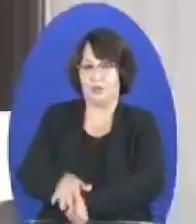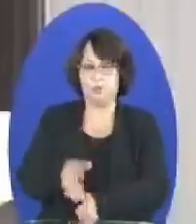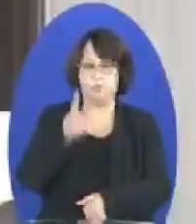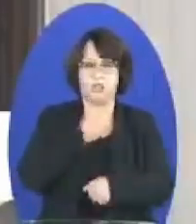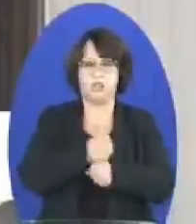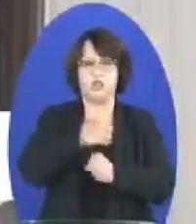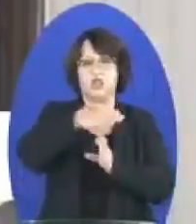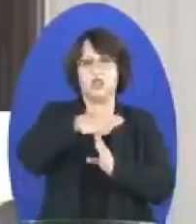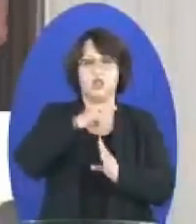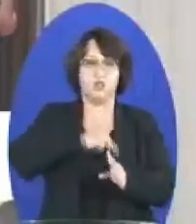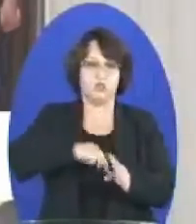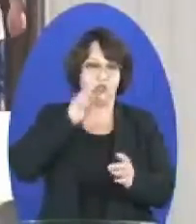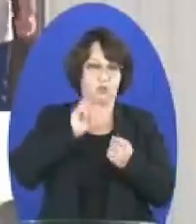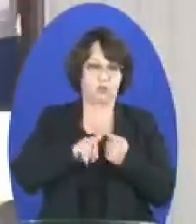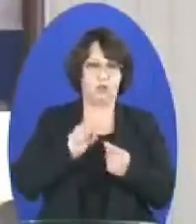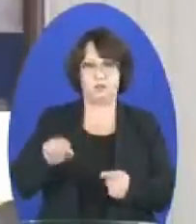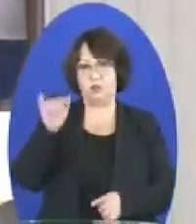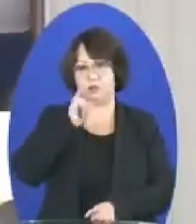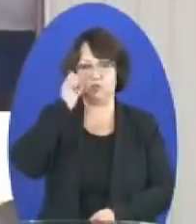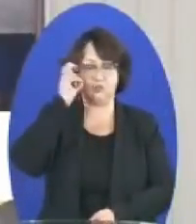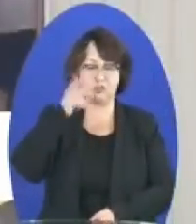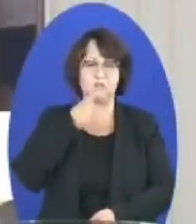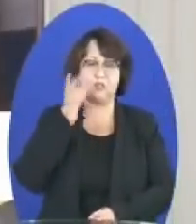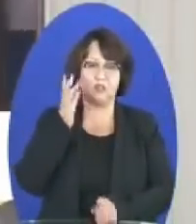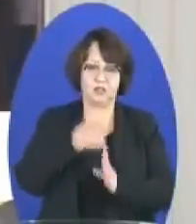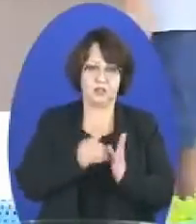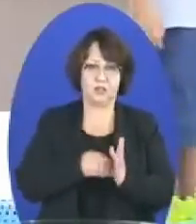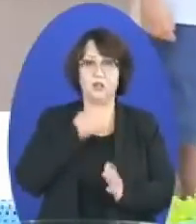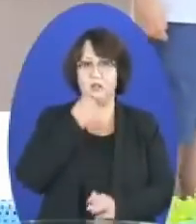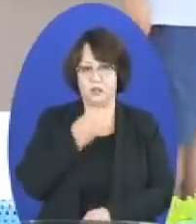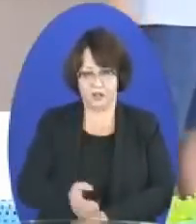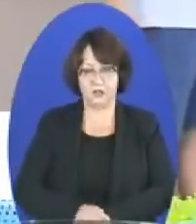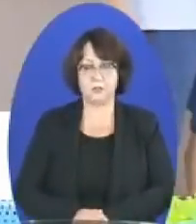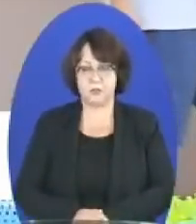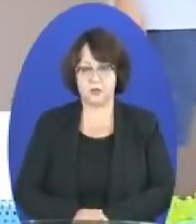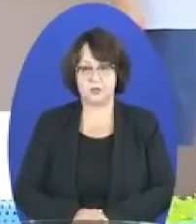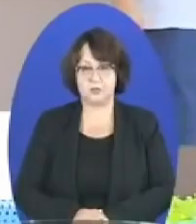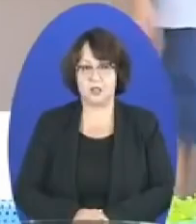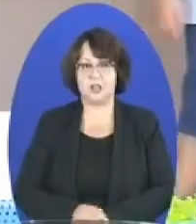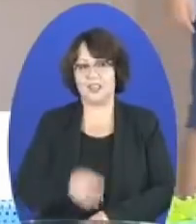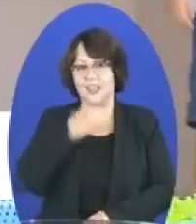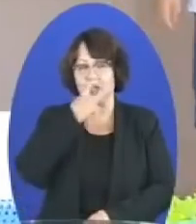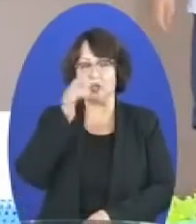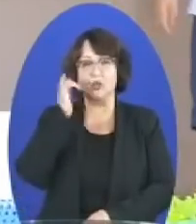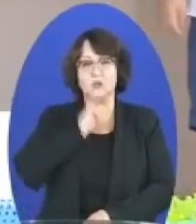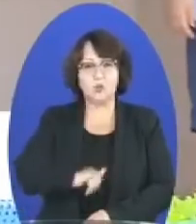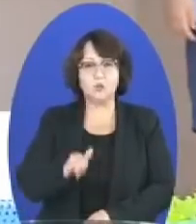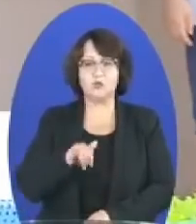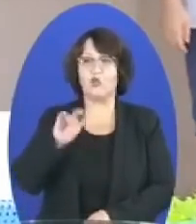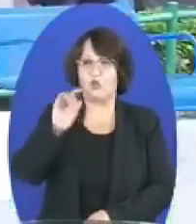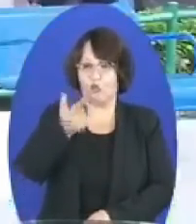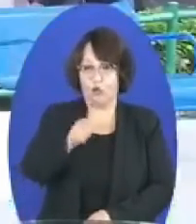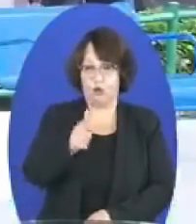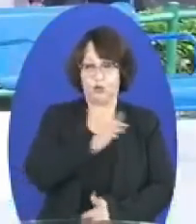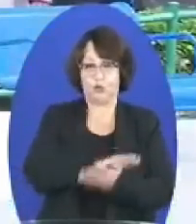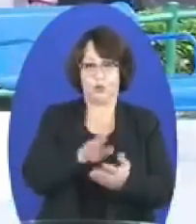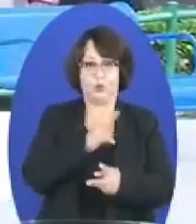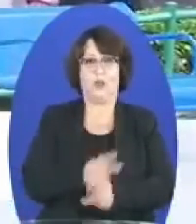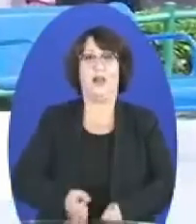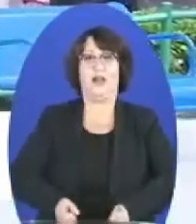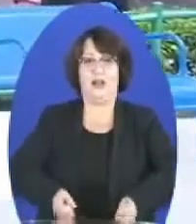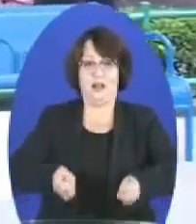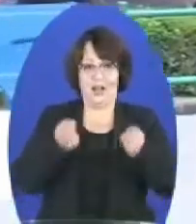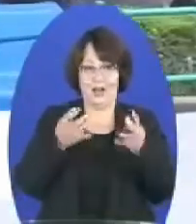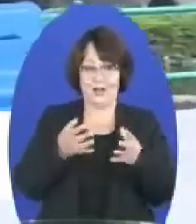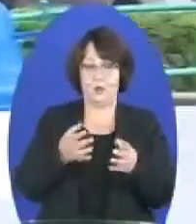урдчлан сэргийлэх зорилготой гэж цагаан ордны тэргүүн тайлбар хийжээ. Харин бүгд найрамд хятад ард улсын хувьд Хонконгод шинэ хууль хэрэгжүүлэх